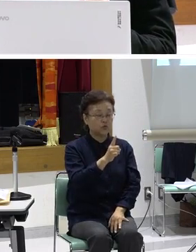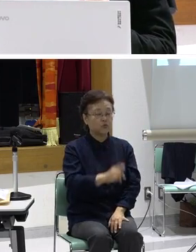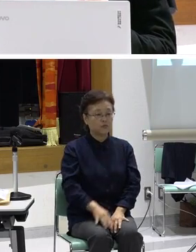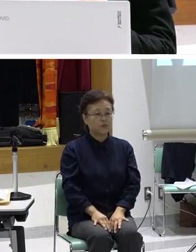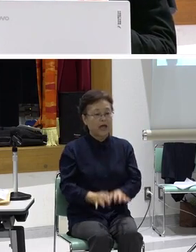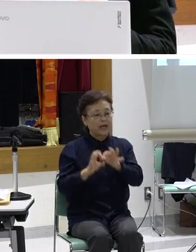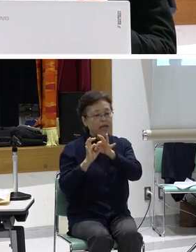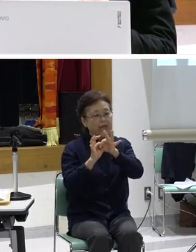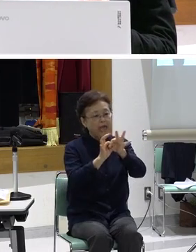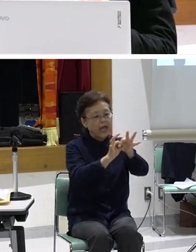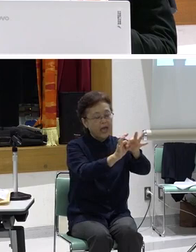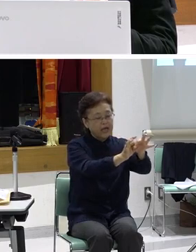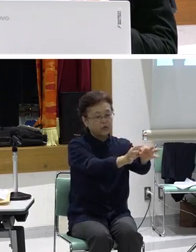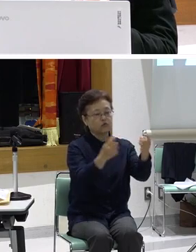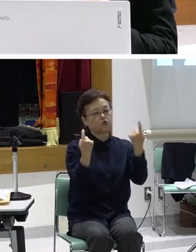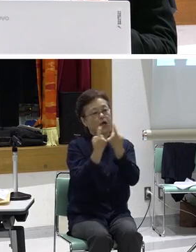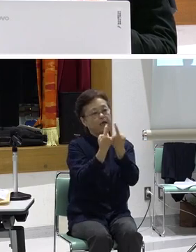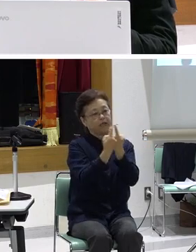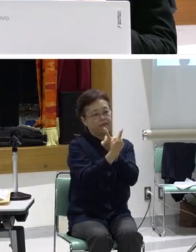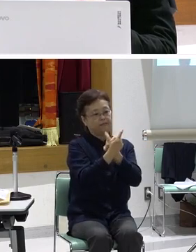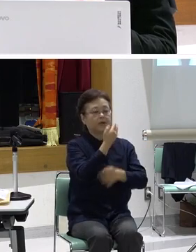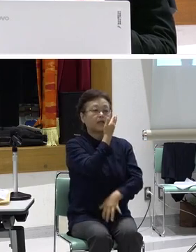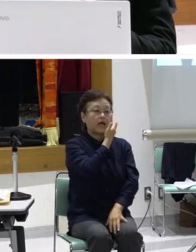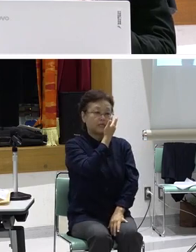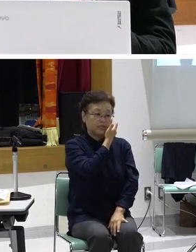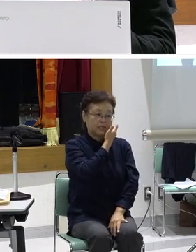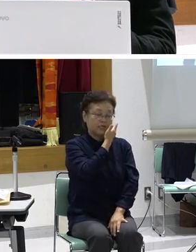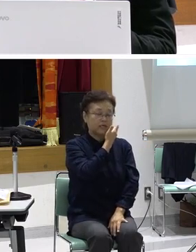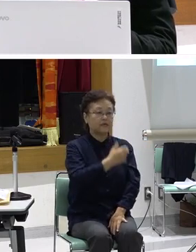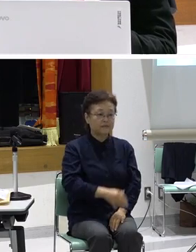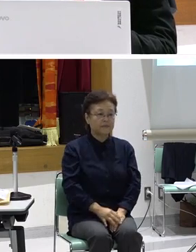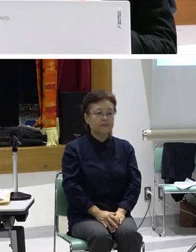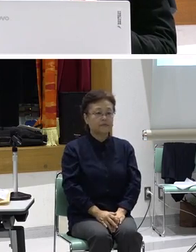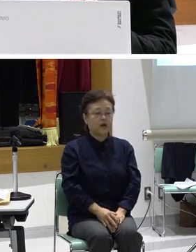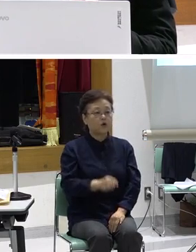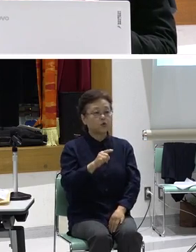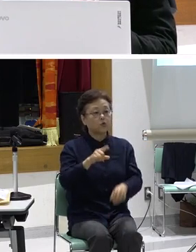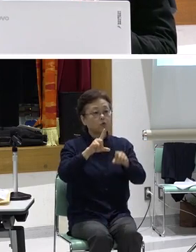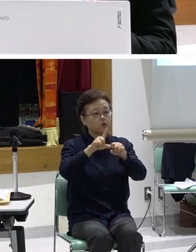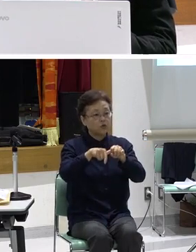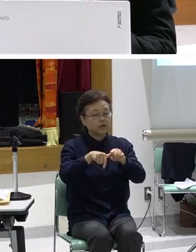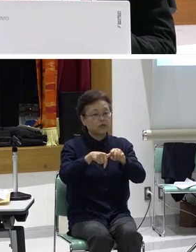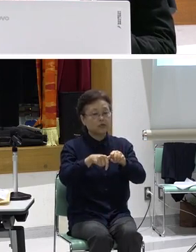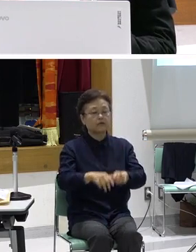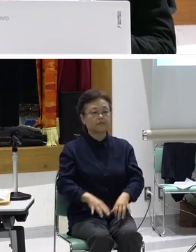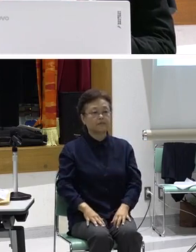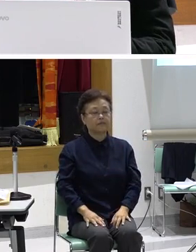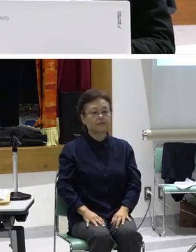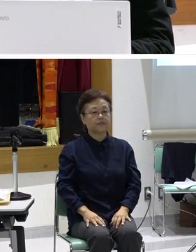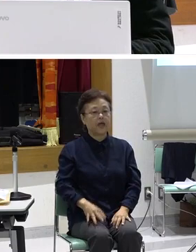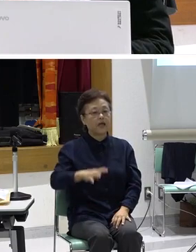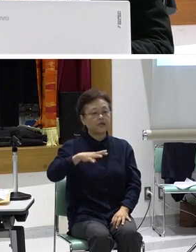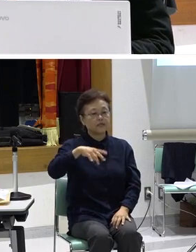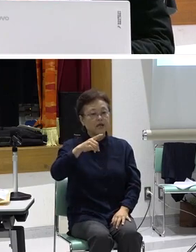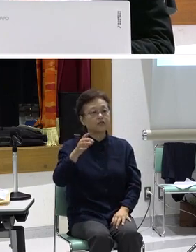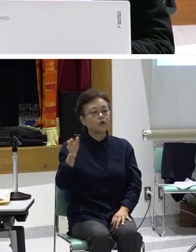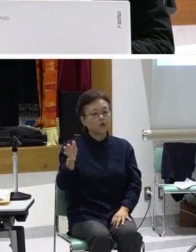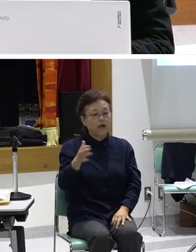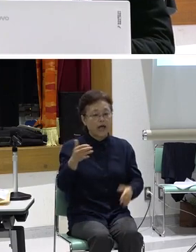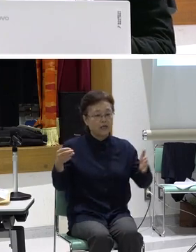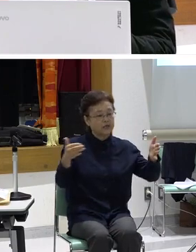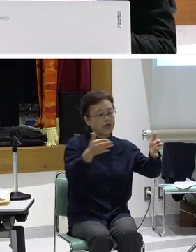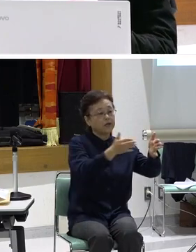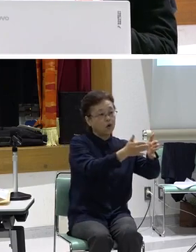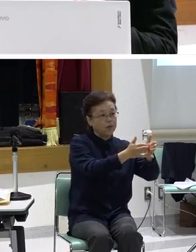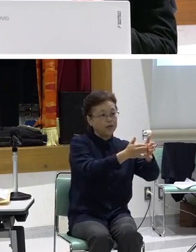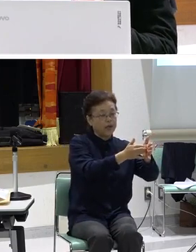善っていうのが大事で、その継続改善が大事なんですが、その際最初から最後まで全て